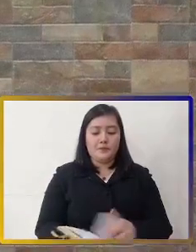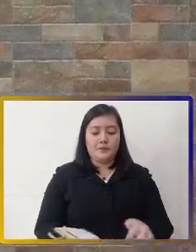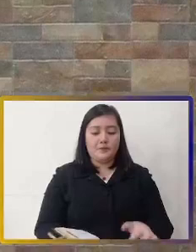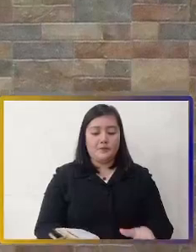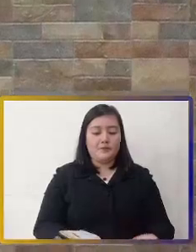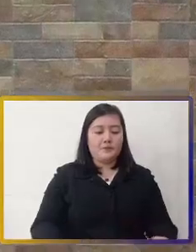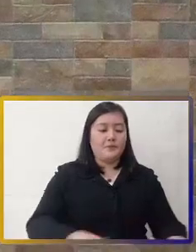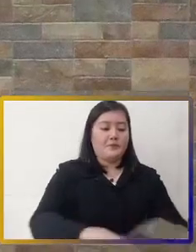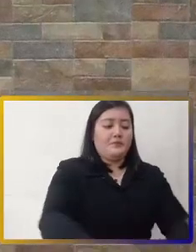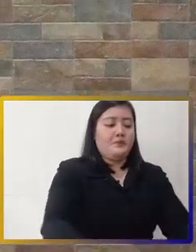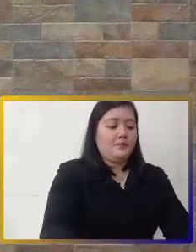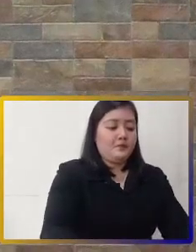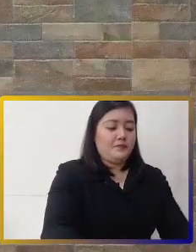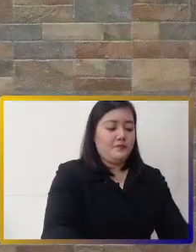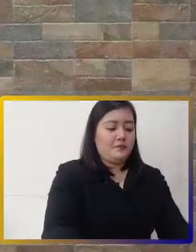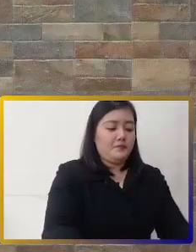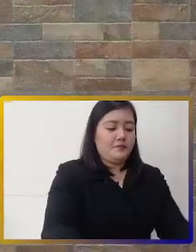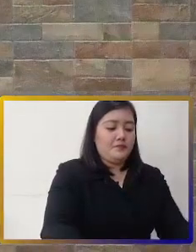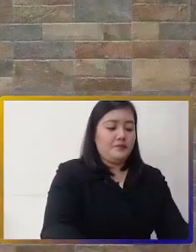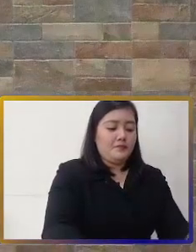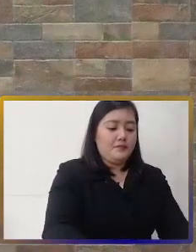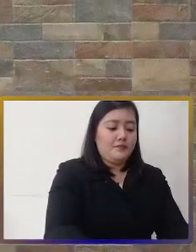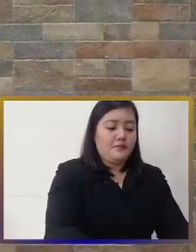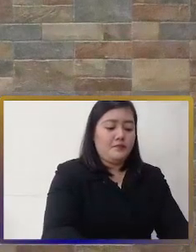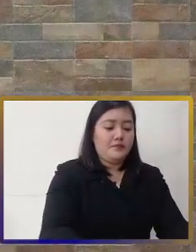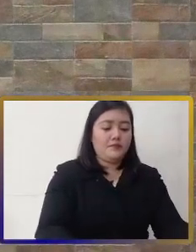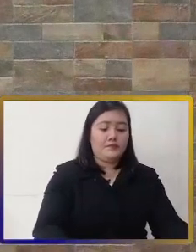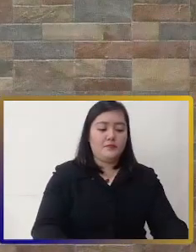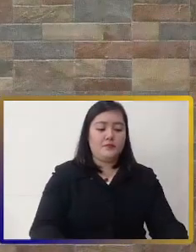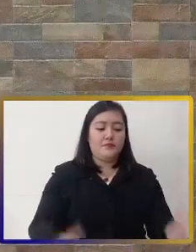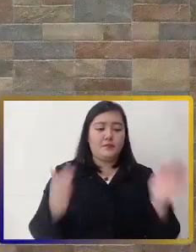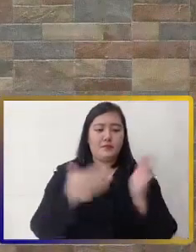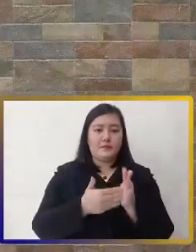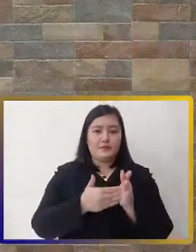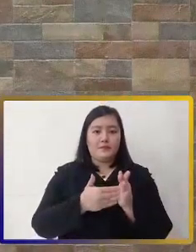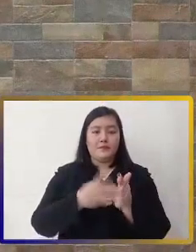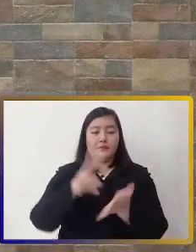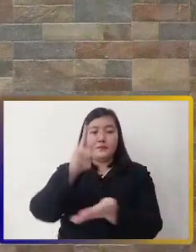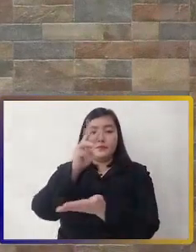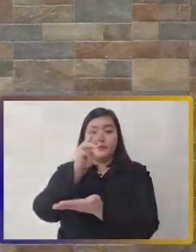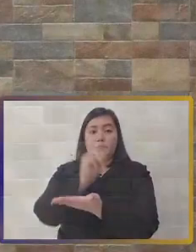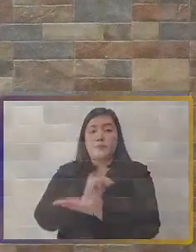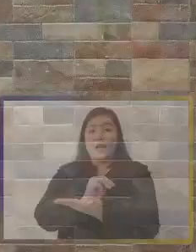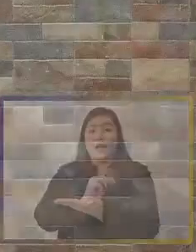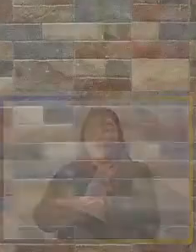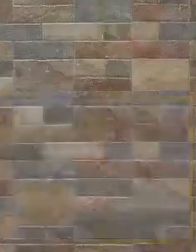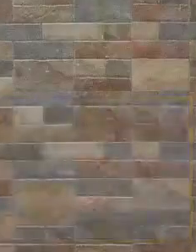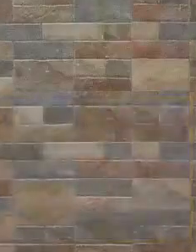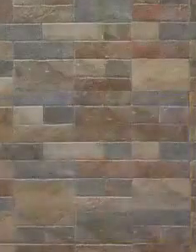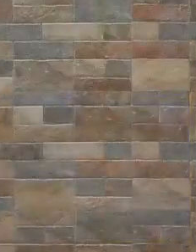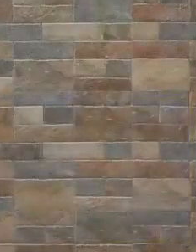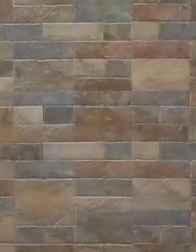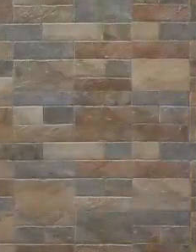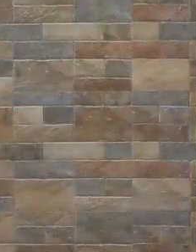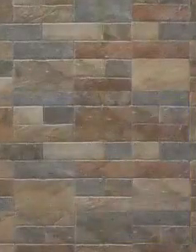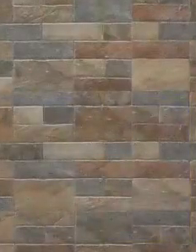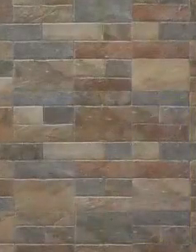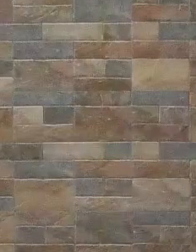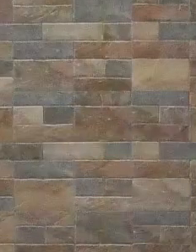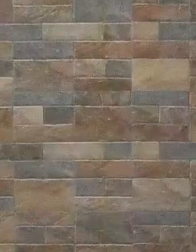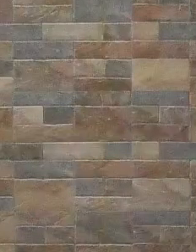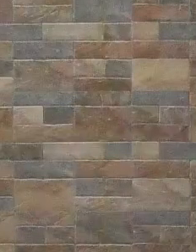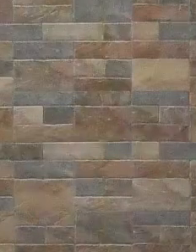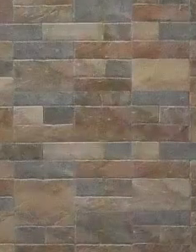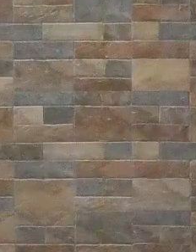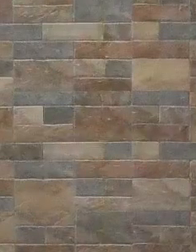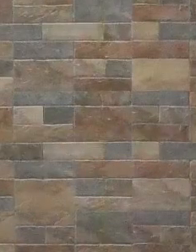18. Okay? Are you there? Amen. Alright, share na lang po natin yung mga bisita. Kung meron tayong katabi na wala pong Biblia, share